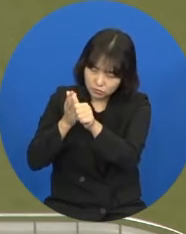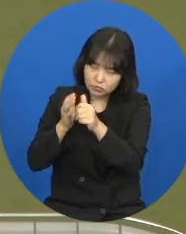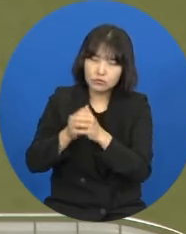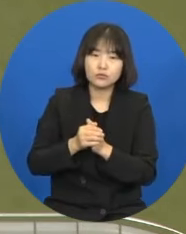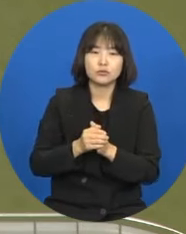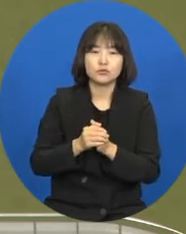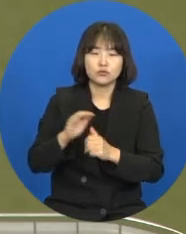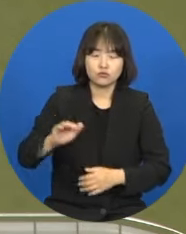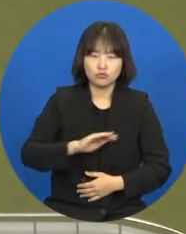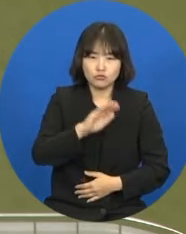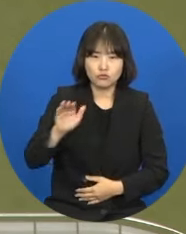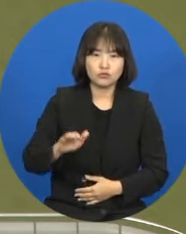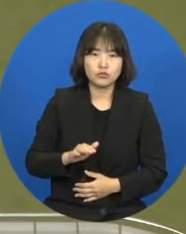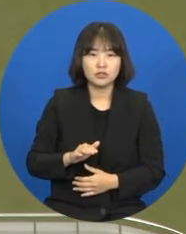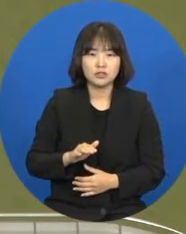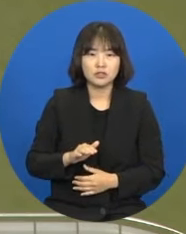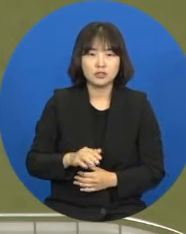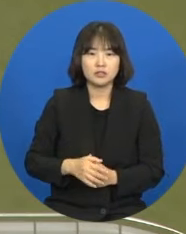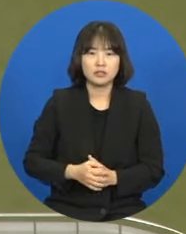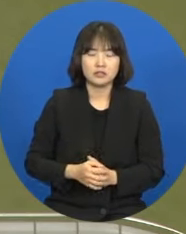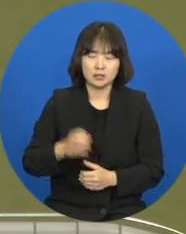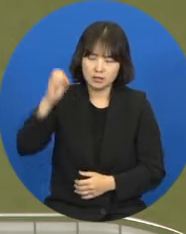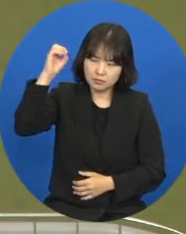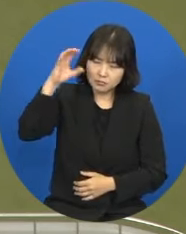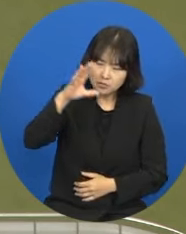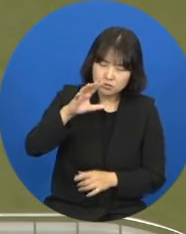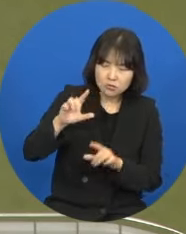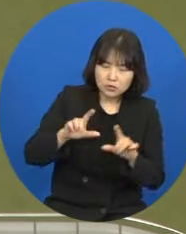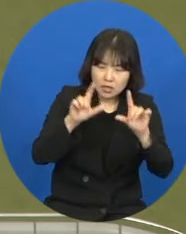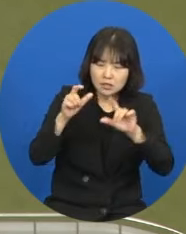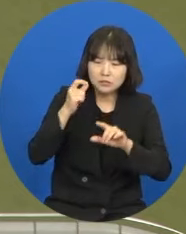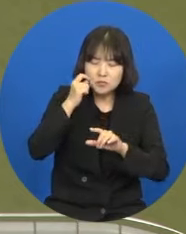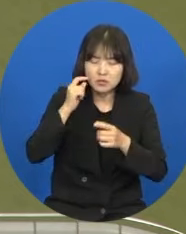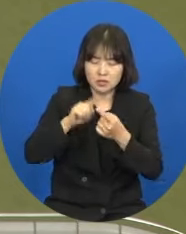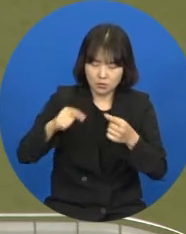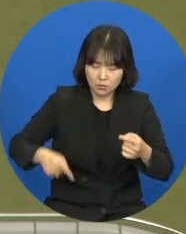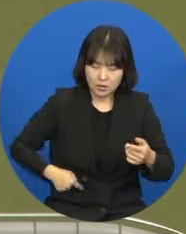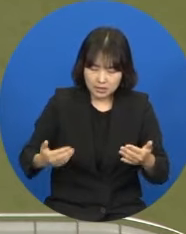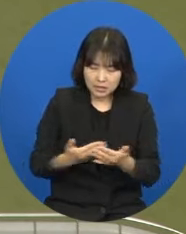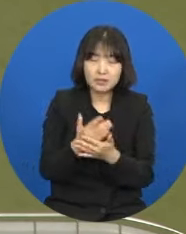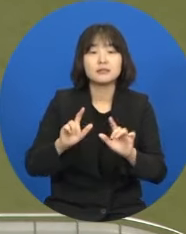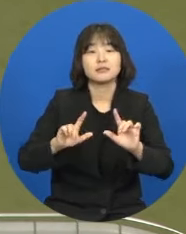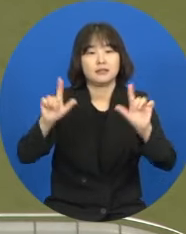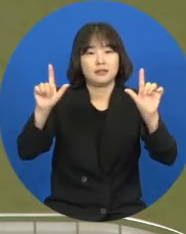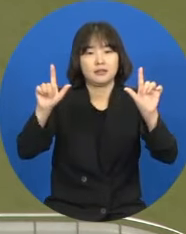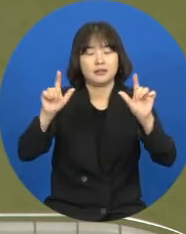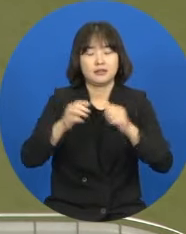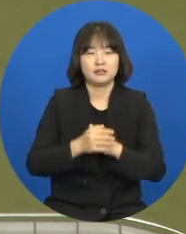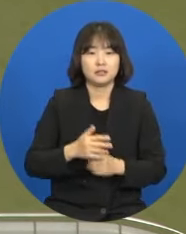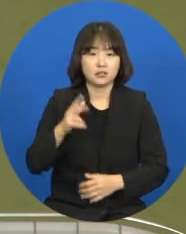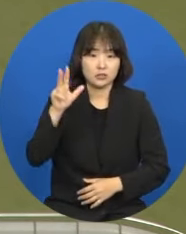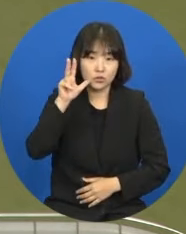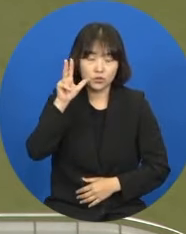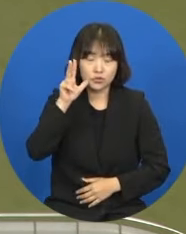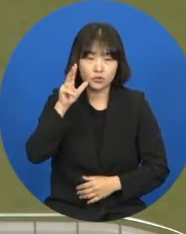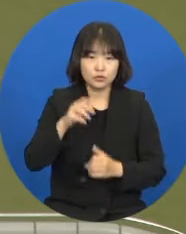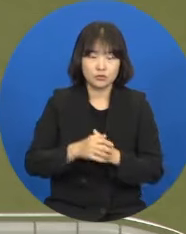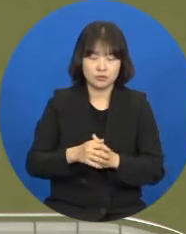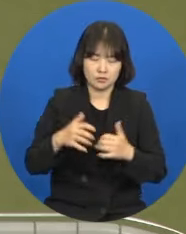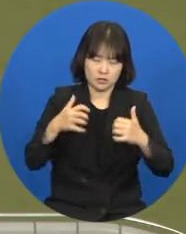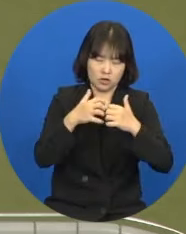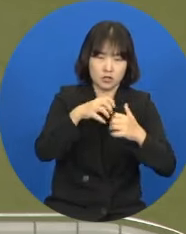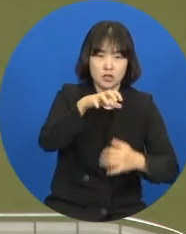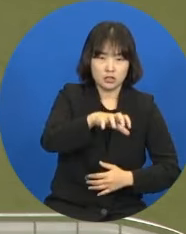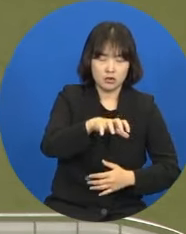빛되어 살아가지 못했던 것을 회개하는 날이기도 합니다 여호수아가 전쟁터에서